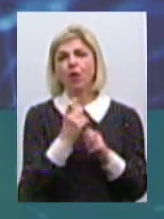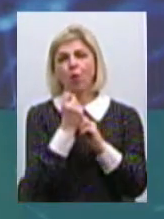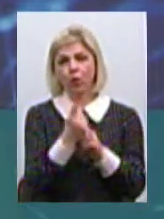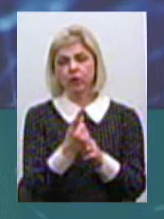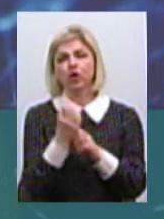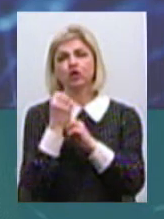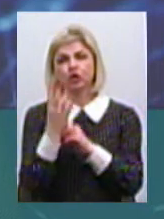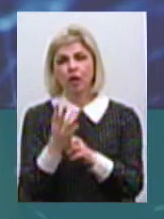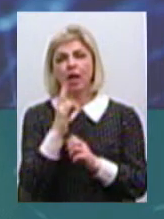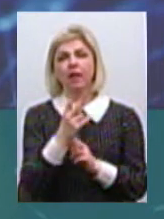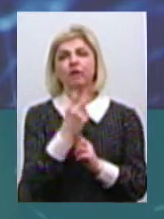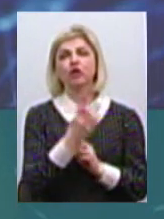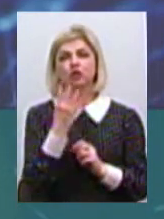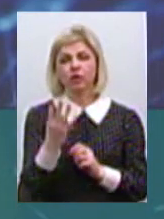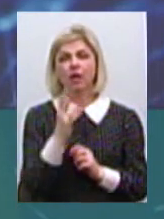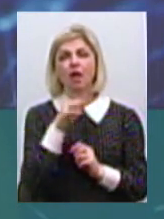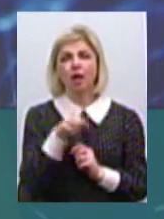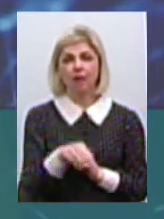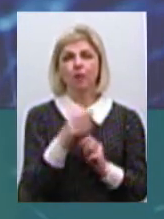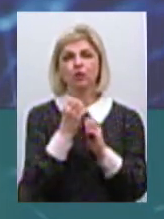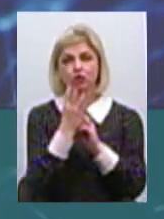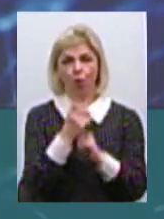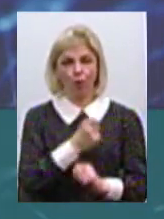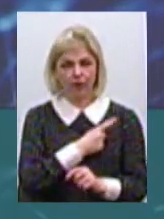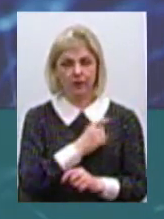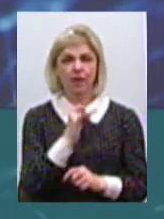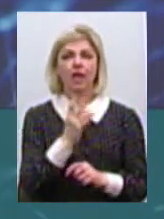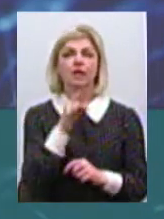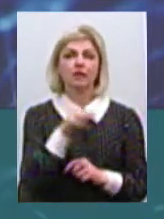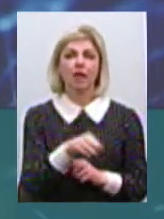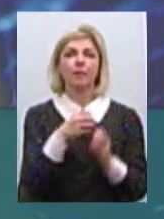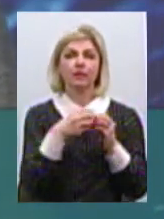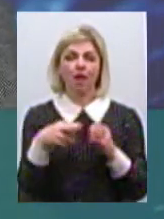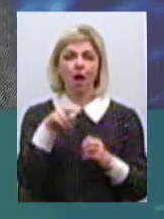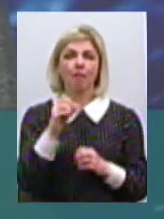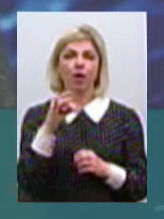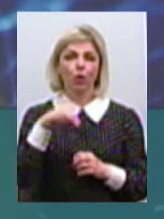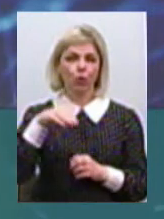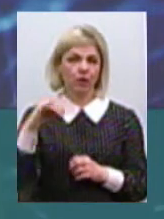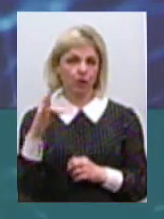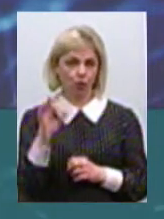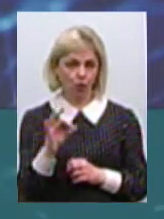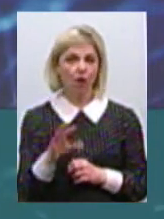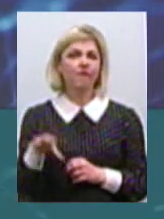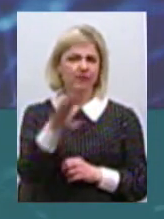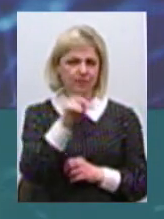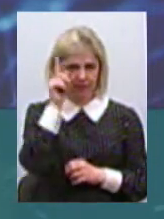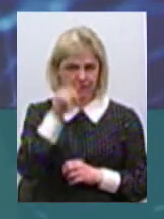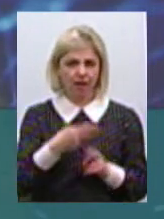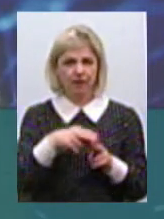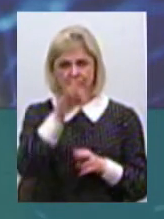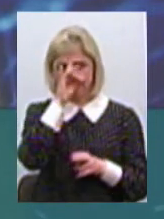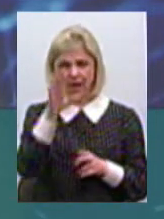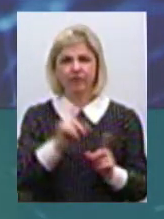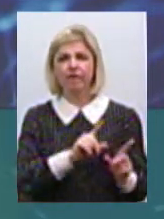Н-14, Н-24, М-14 на Одесу і Т-15-07 Парутіно. Тому, знову ж таки, всі знають цей славнозвісний